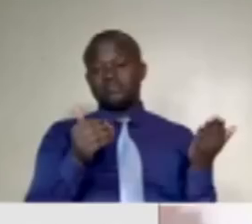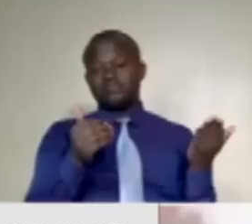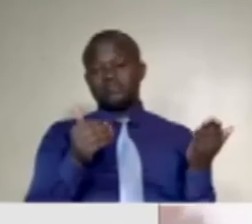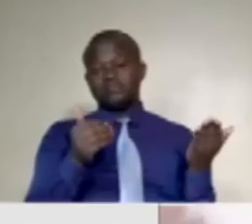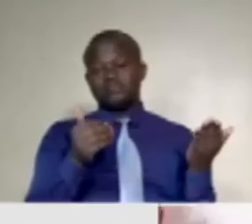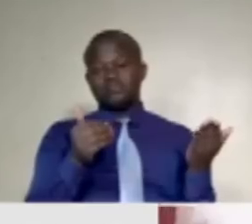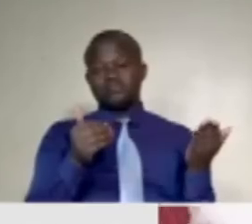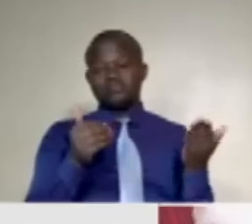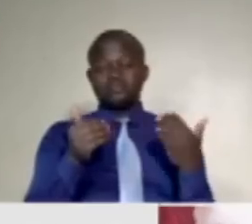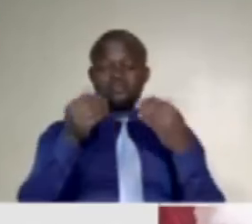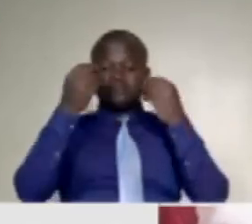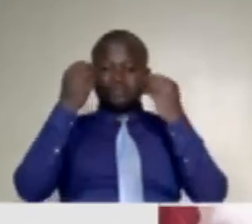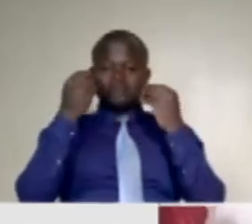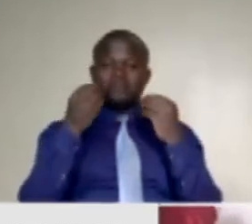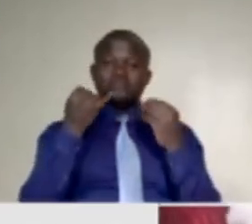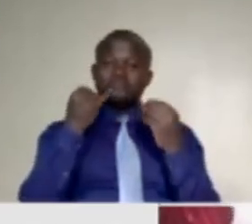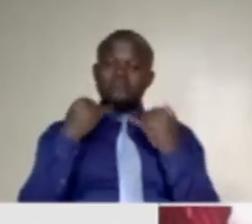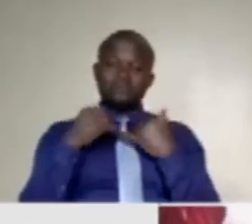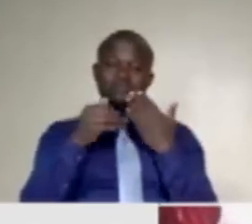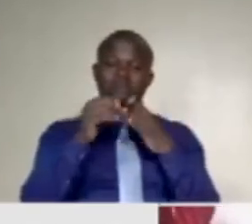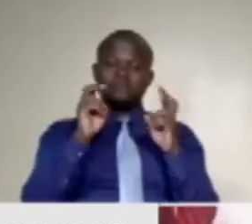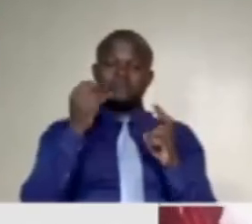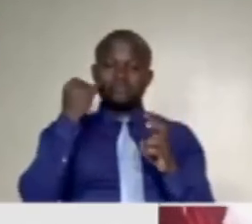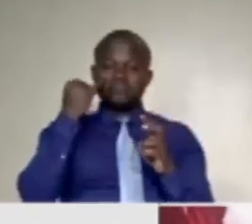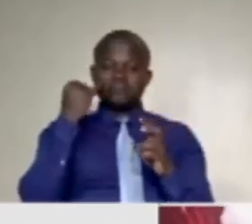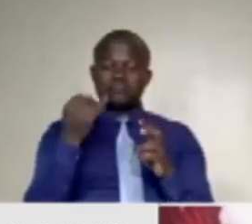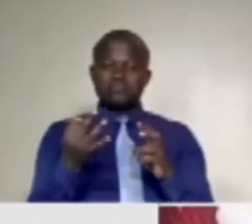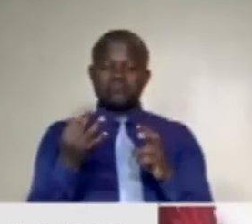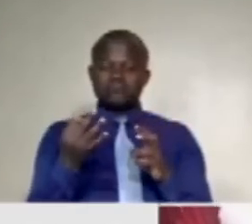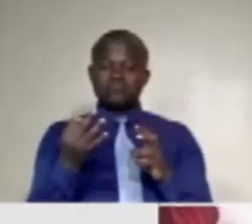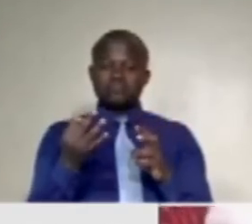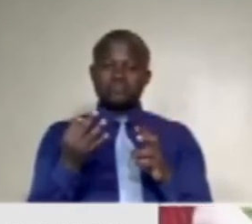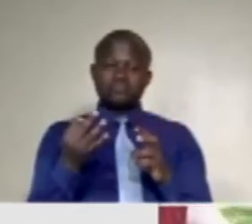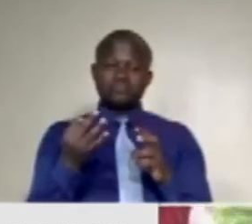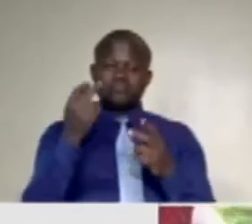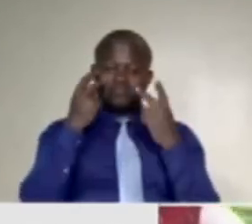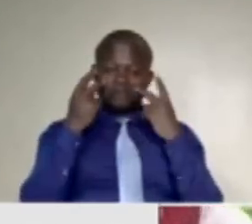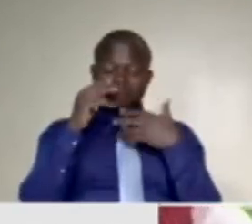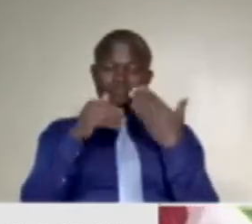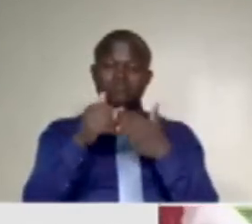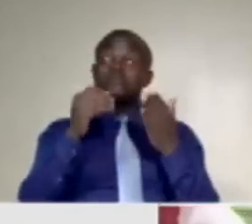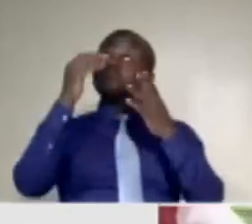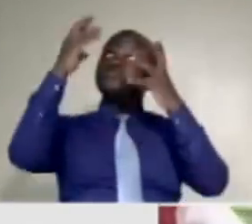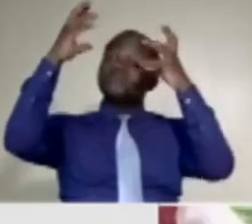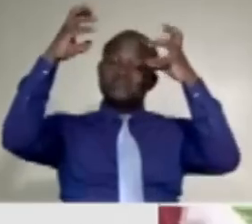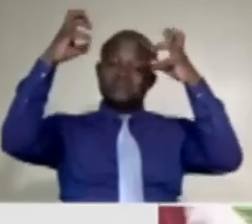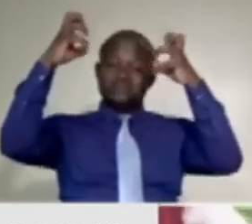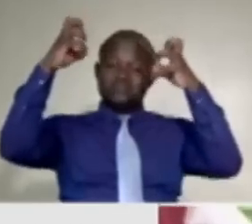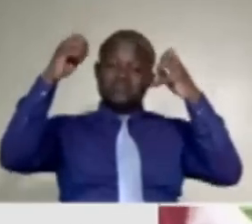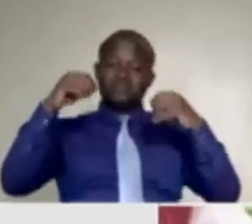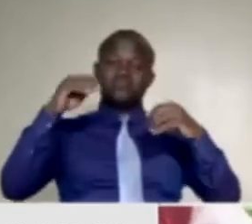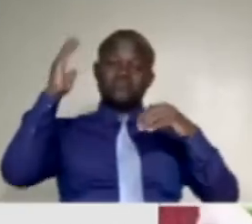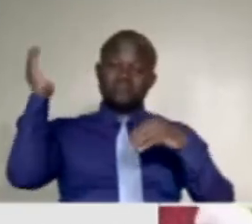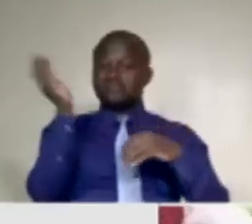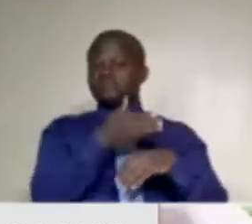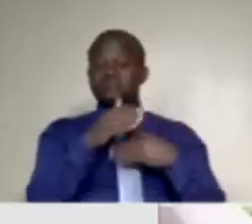baduha inyigisho batubwira ngo niba kirabiranya tubonye yumye amakoma hejuru tuzage